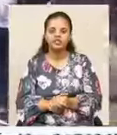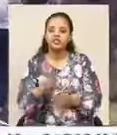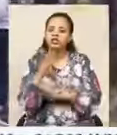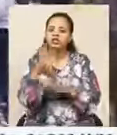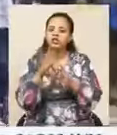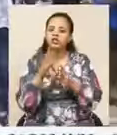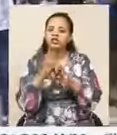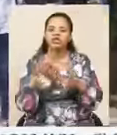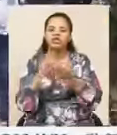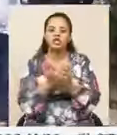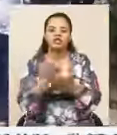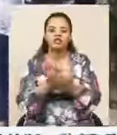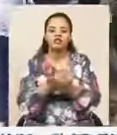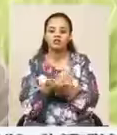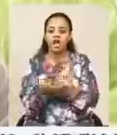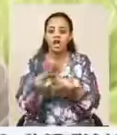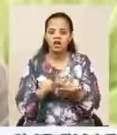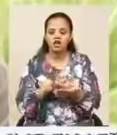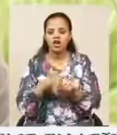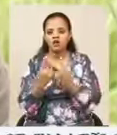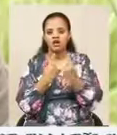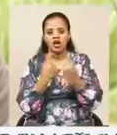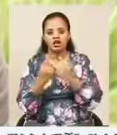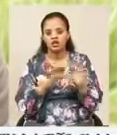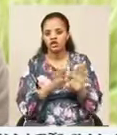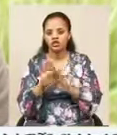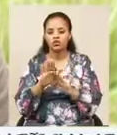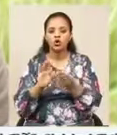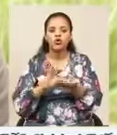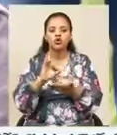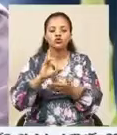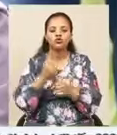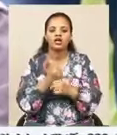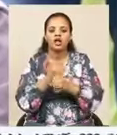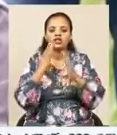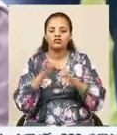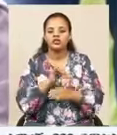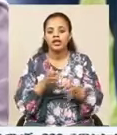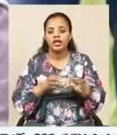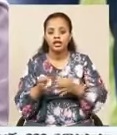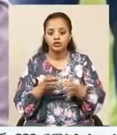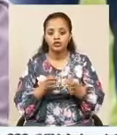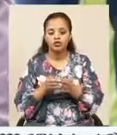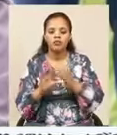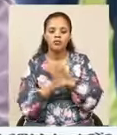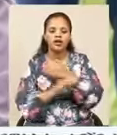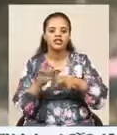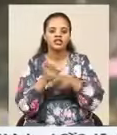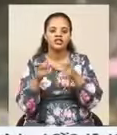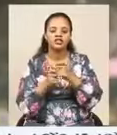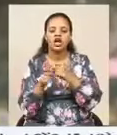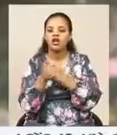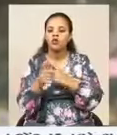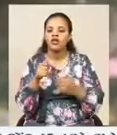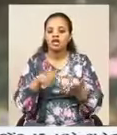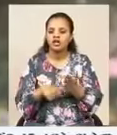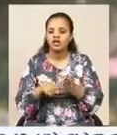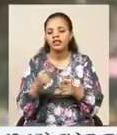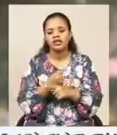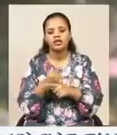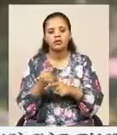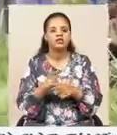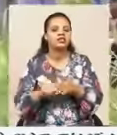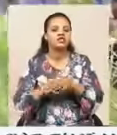ከችግኝ ተከላው ተሳታፊዎች መካከል ያነጋገርናቸው የኮሌጁ ሰራተኞች እንደገለጹት በሀገር ደረጃ የአረንጓዴ አሻራ